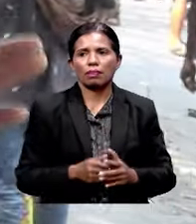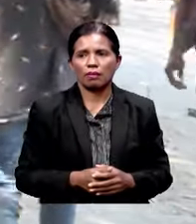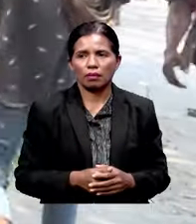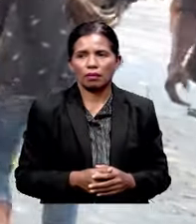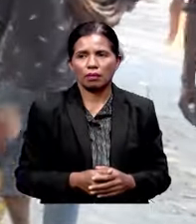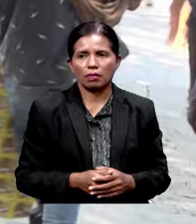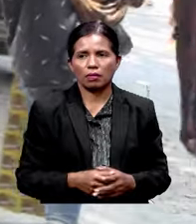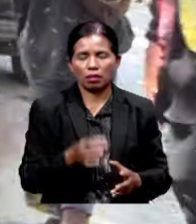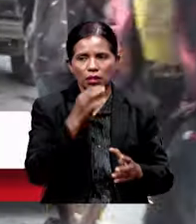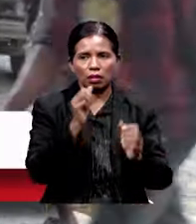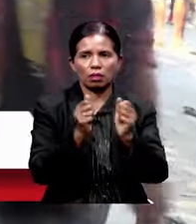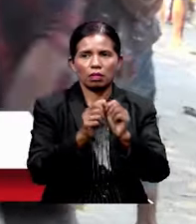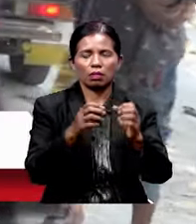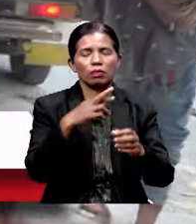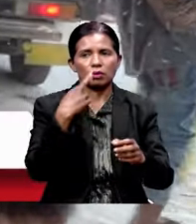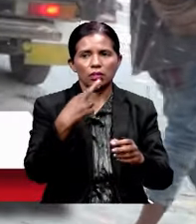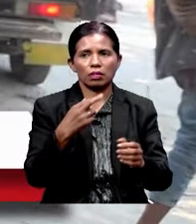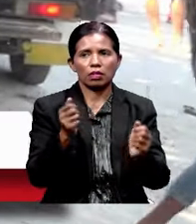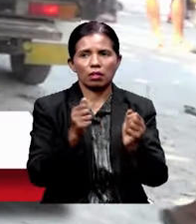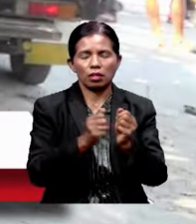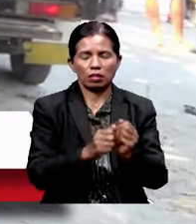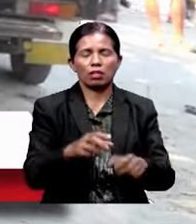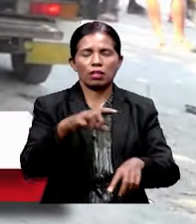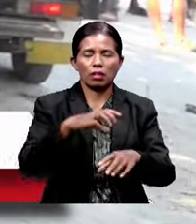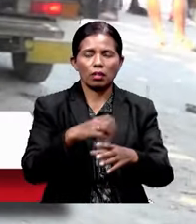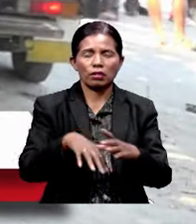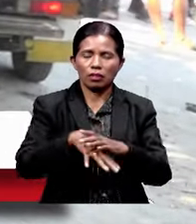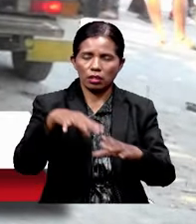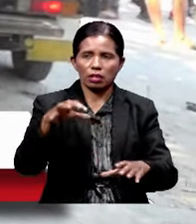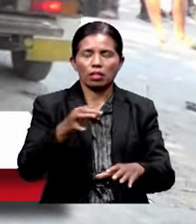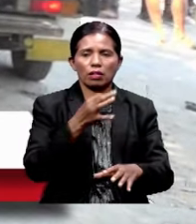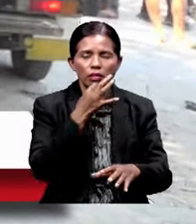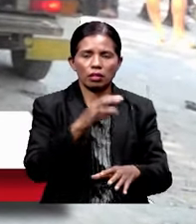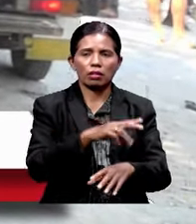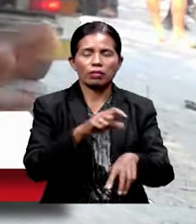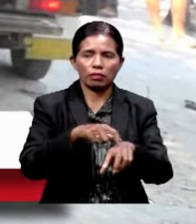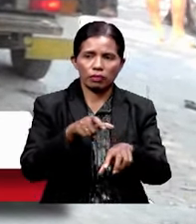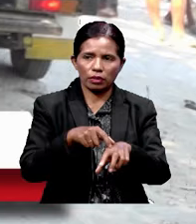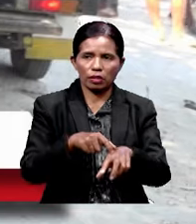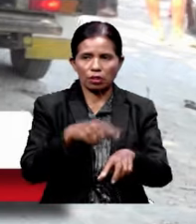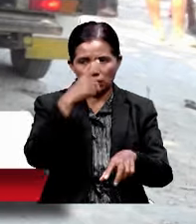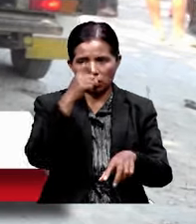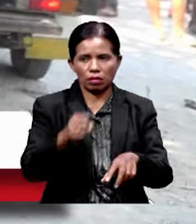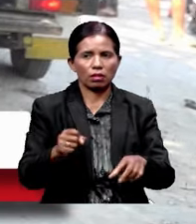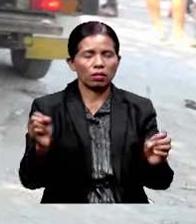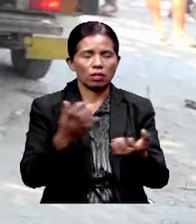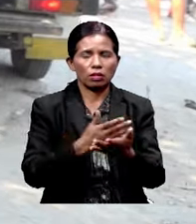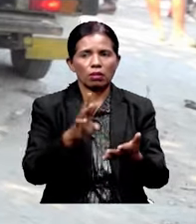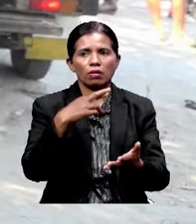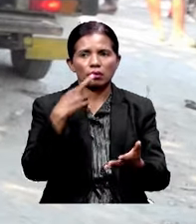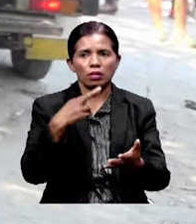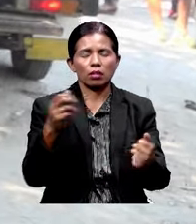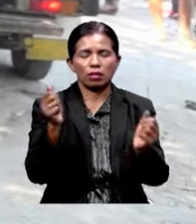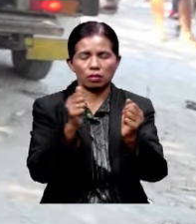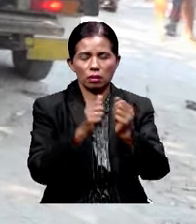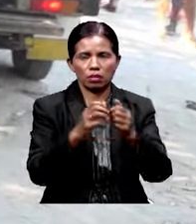Han kamu tuh kumila kan am khusus Fos tapi han itu ferin han feo, han talas. Tama kuit lagi lama berat kalau Fos sudah saya kira